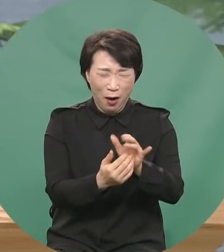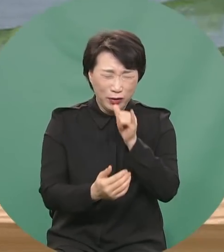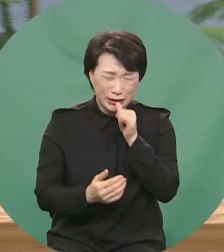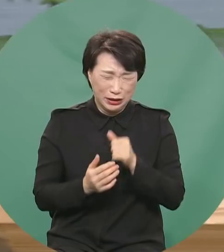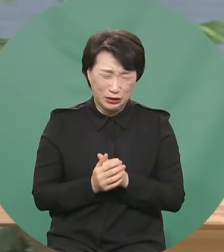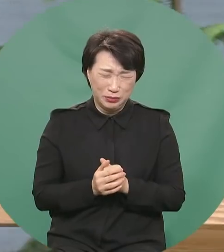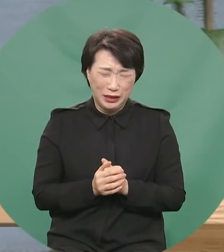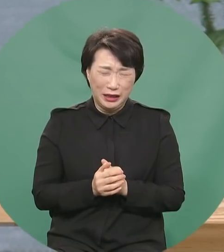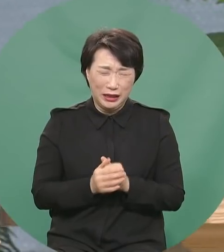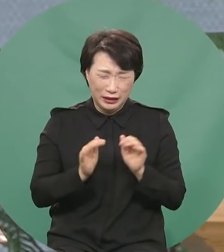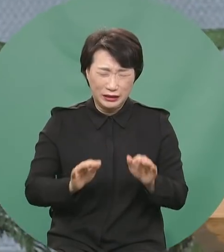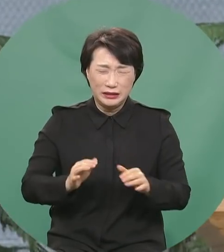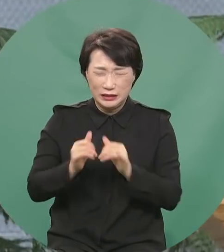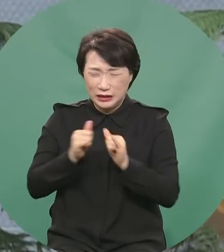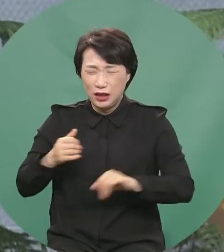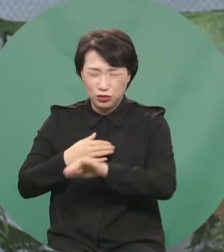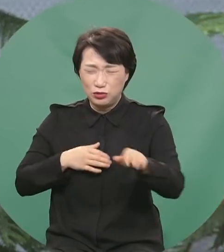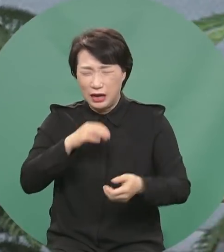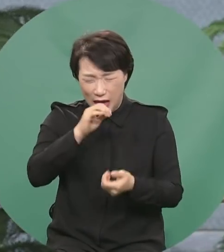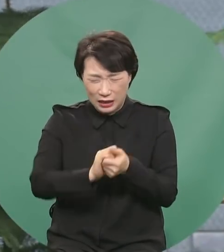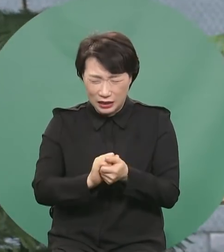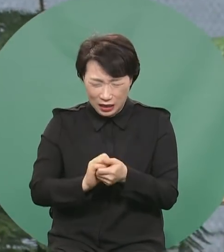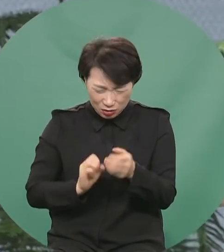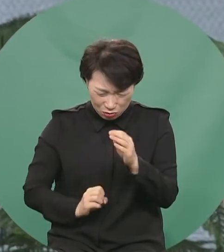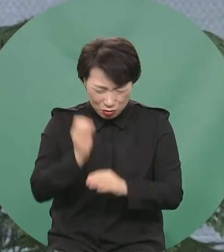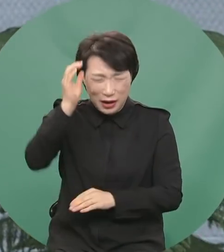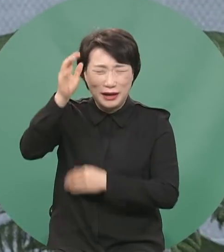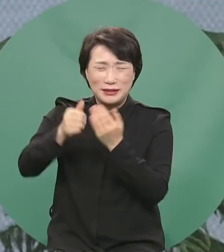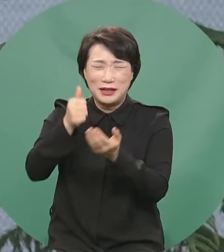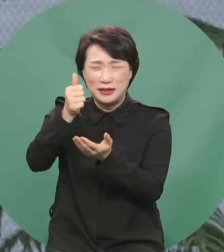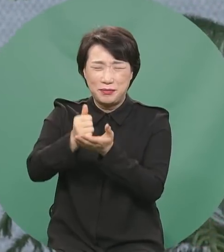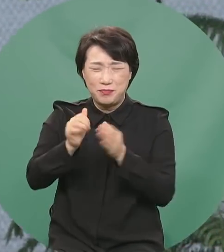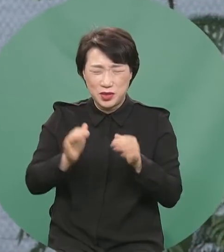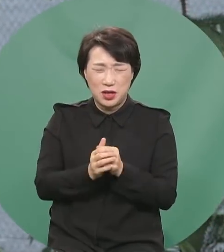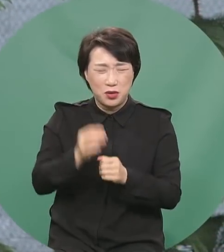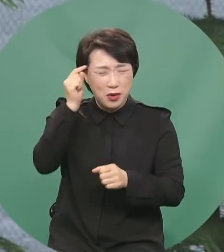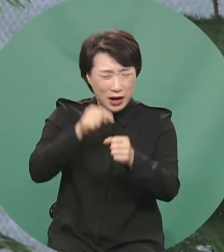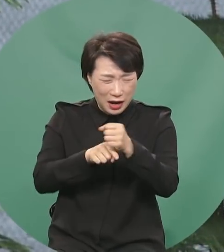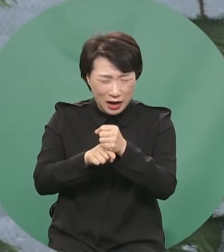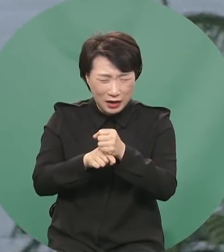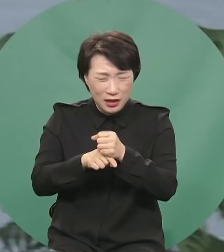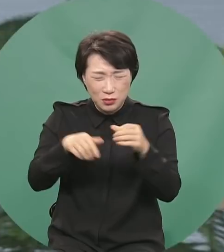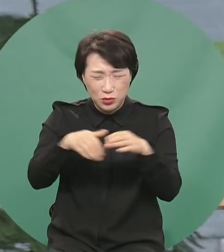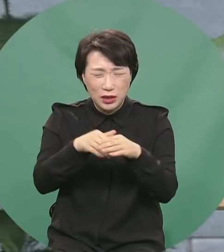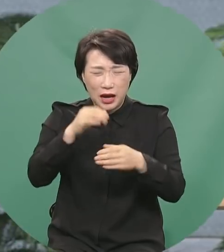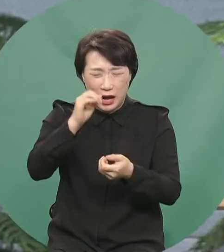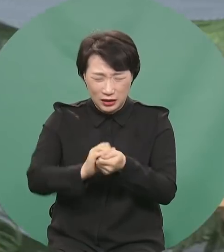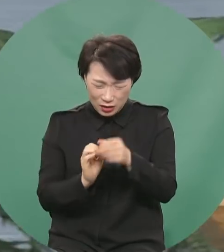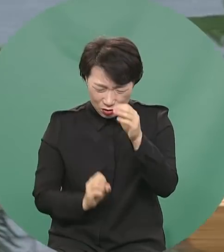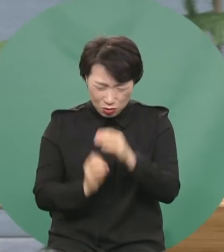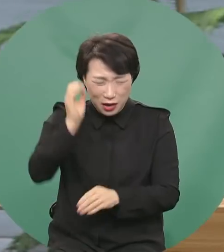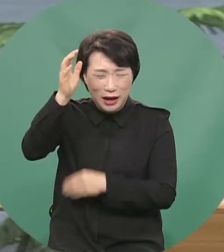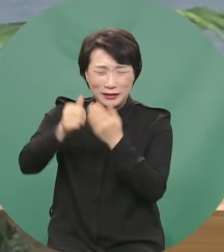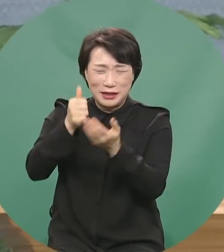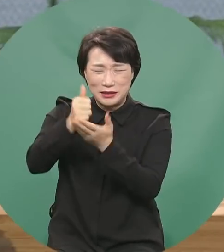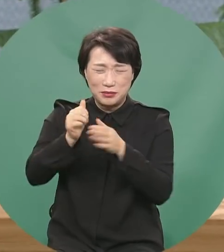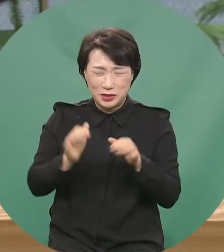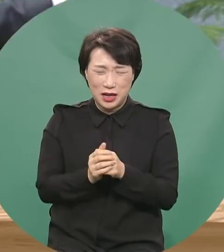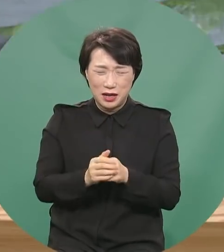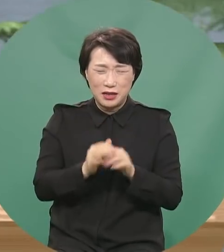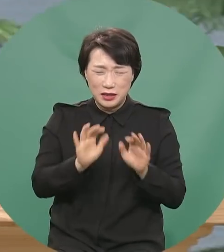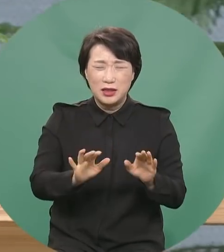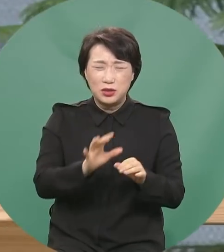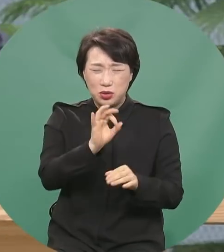때문입니다. 하나님은 인간의 한계를 초월하시고 과학 문명의 한계를 초월하시고 황금 만능의